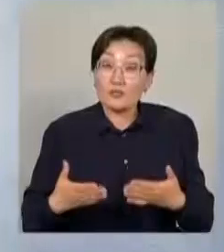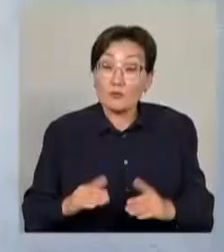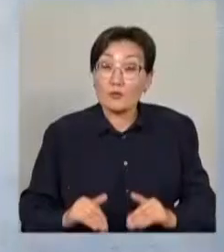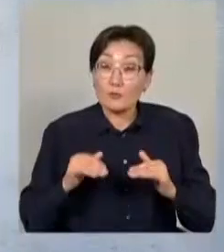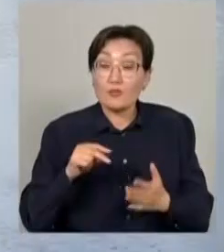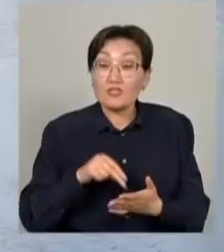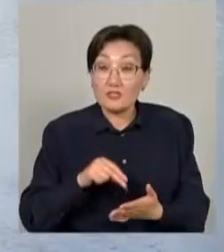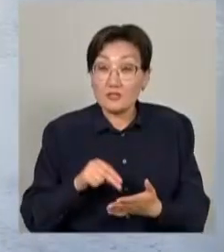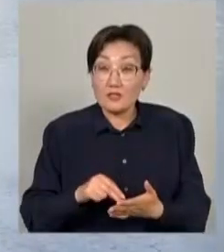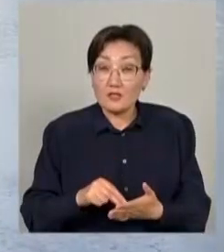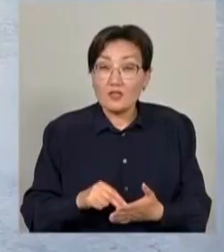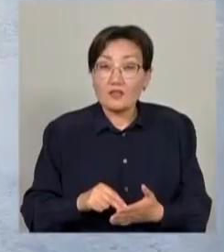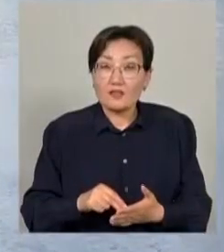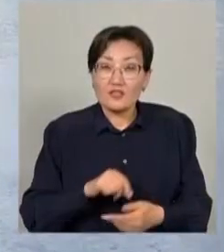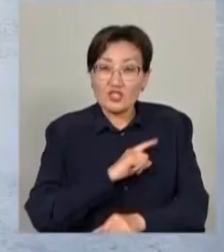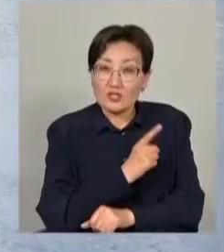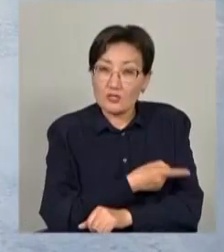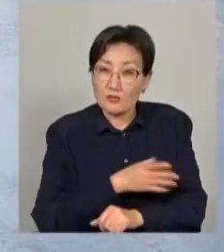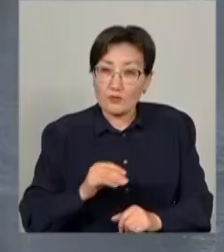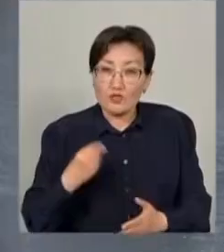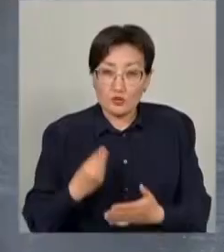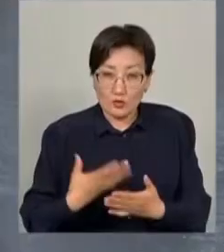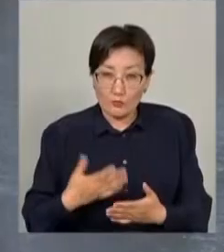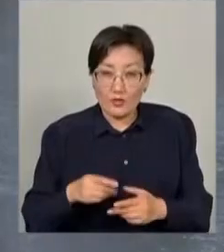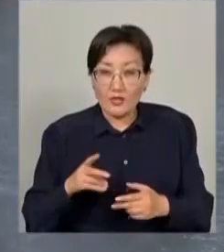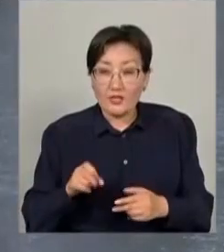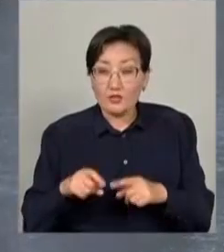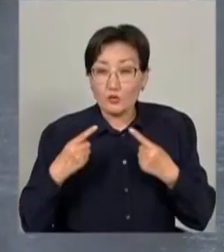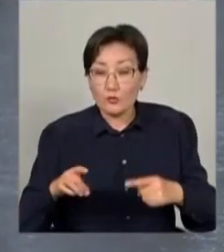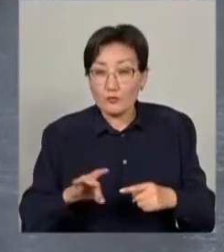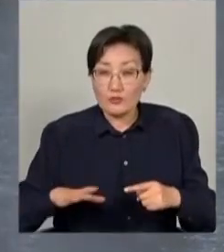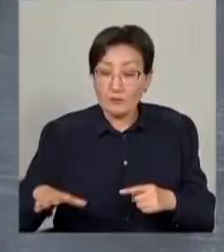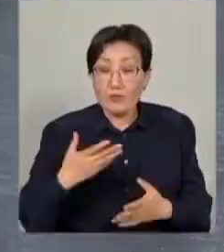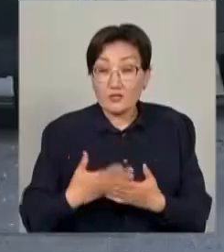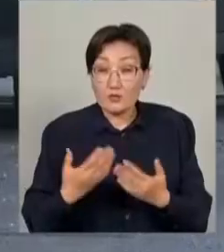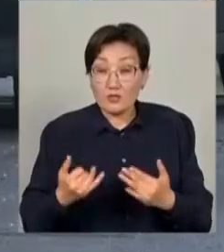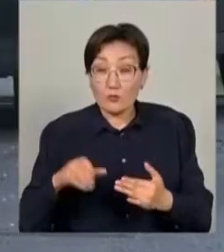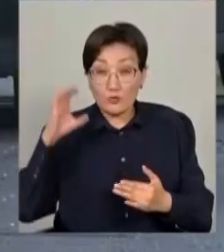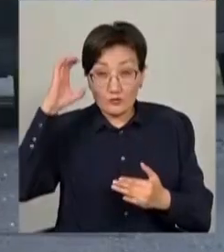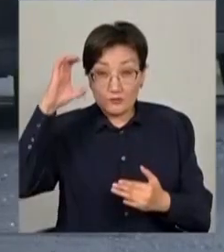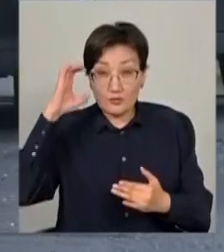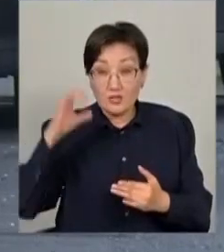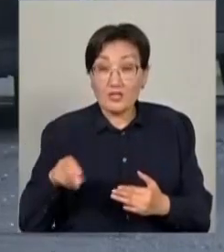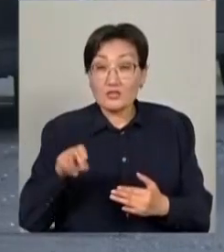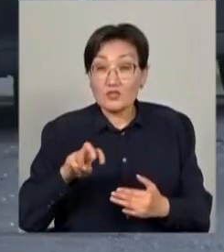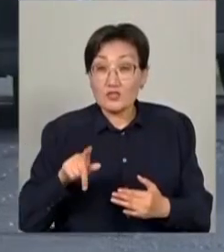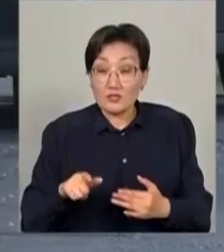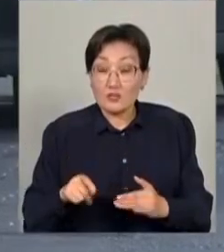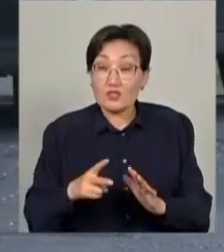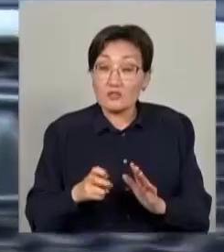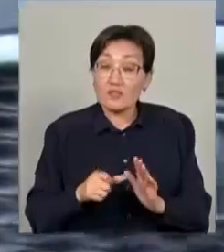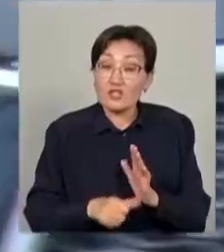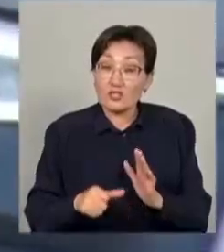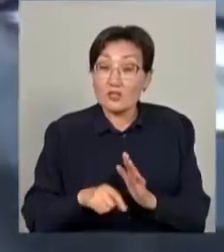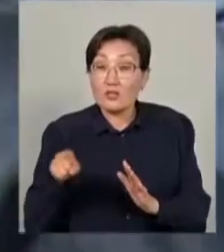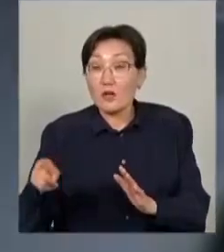повысить цены не слишком высоко, как в других республиках. Да? Например, сегодня в Узбекистане дизель у нас 260,